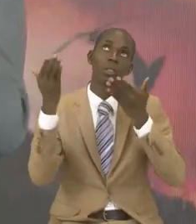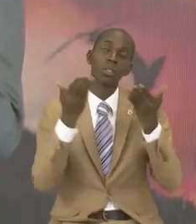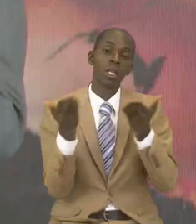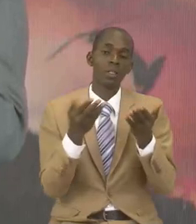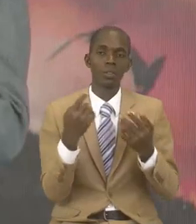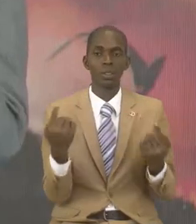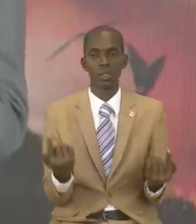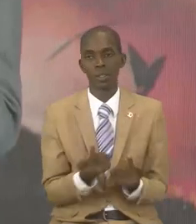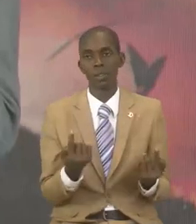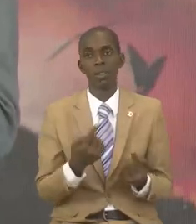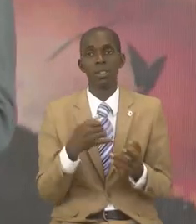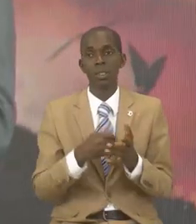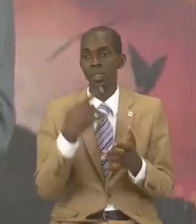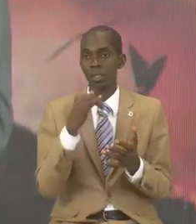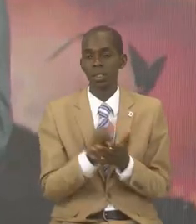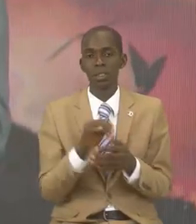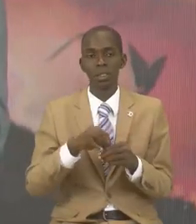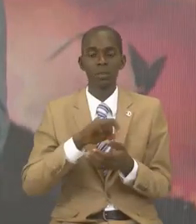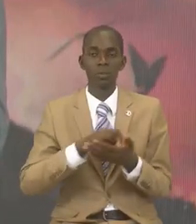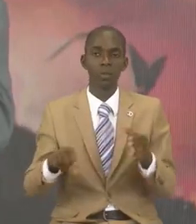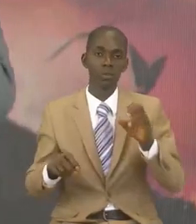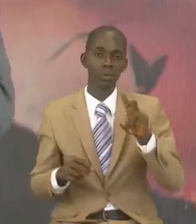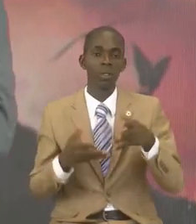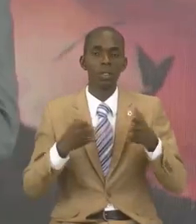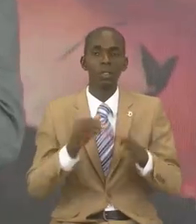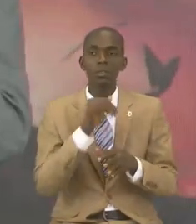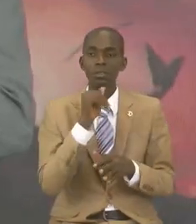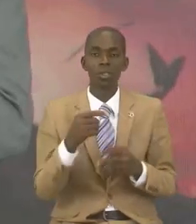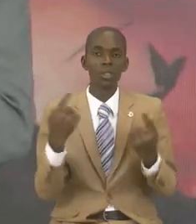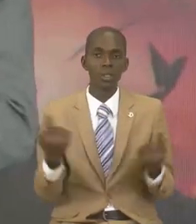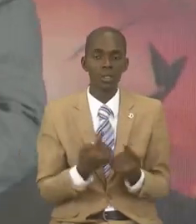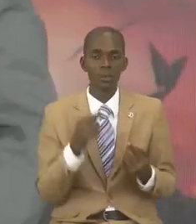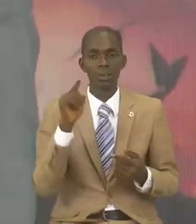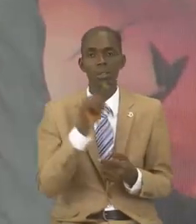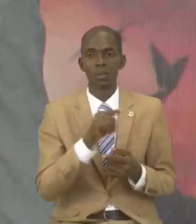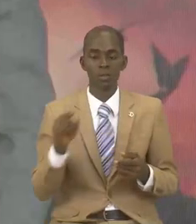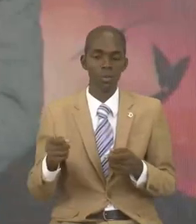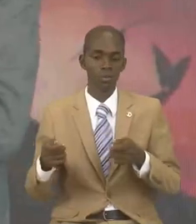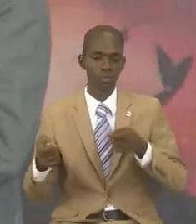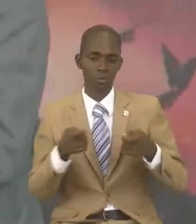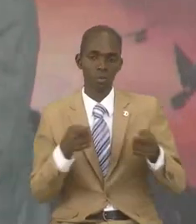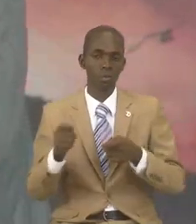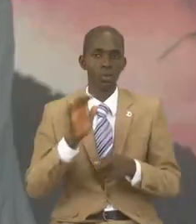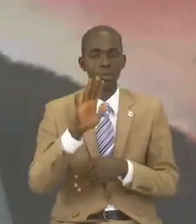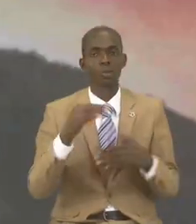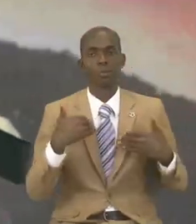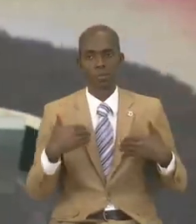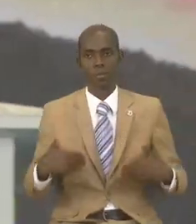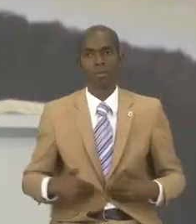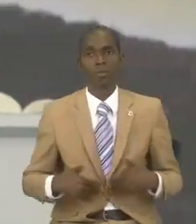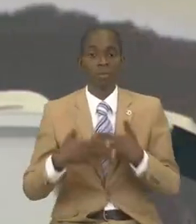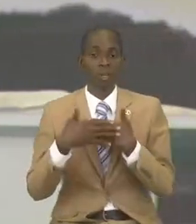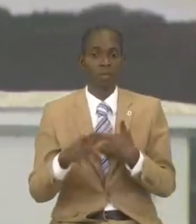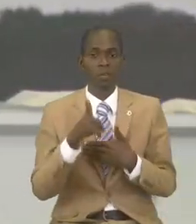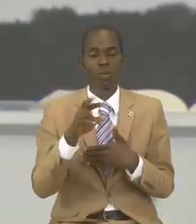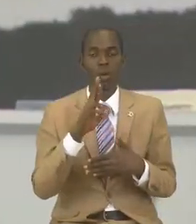péché. Verset 12. Que le péché ne règne donc point dans votre corps mortel,